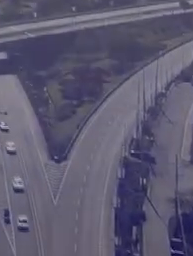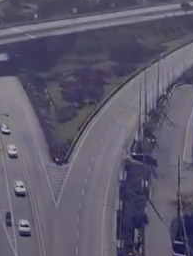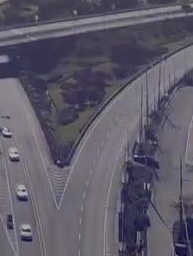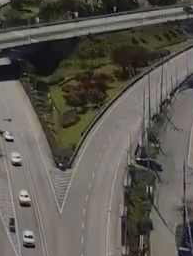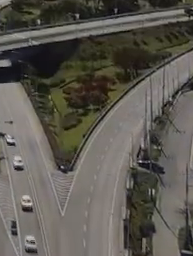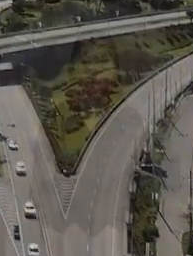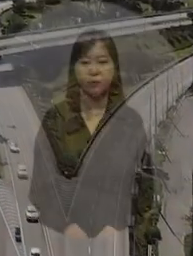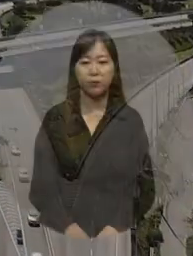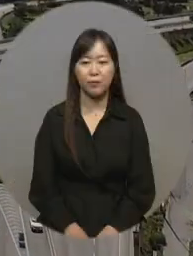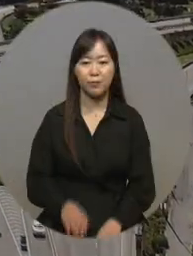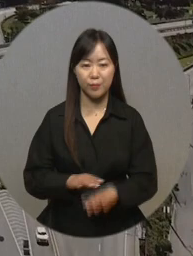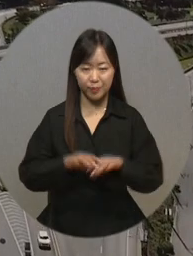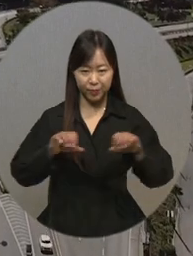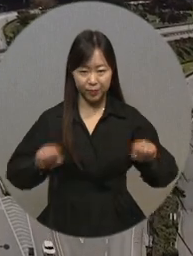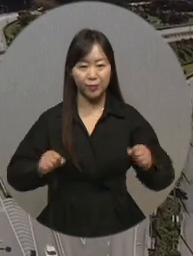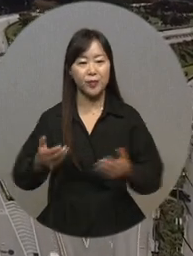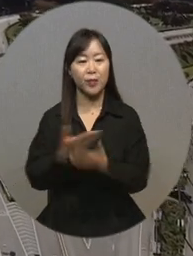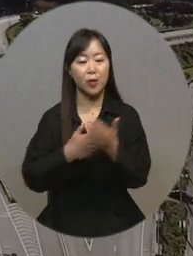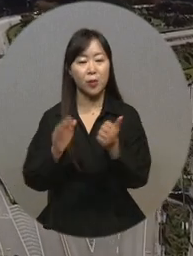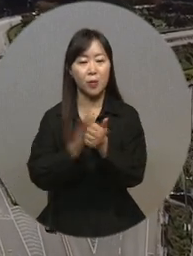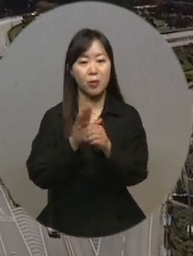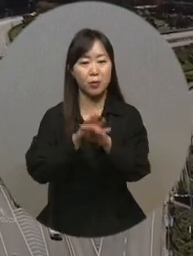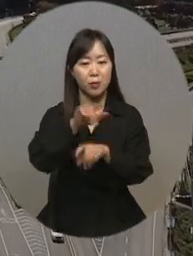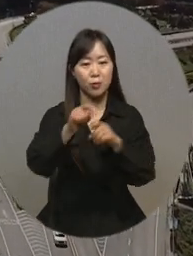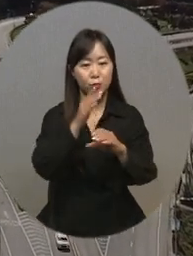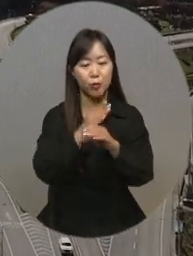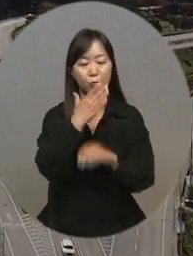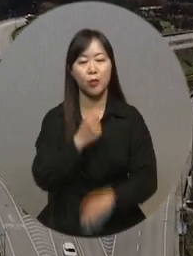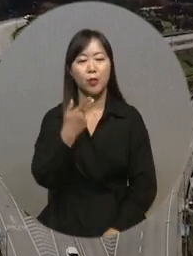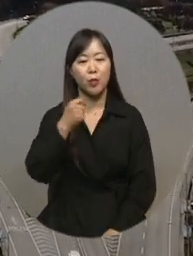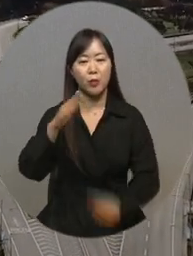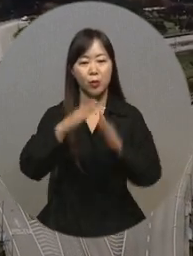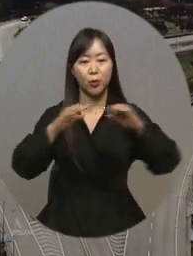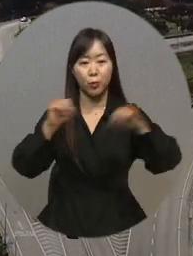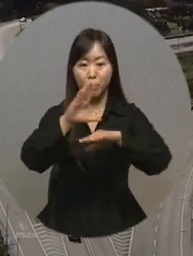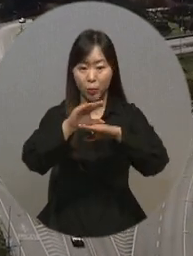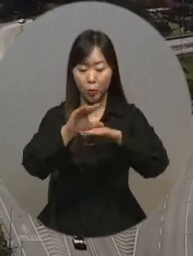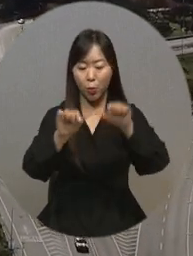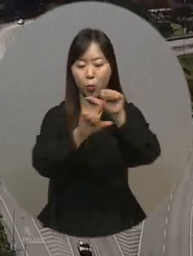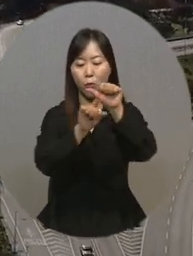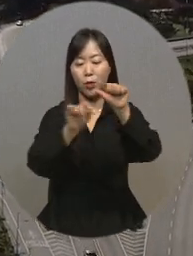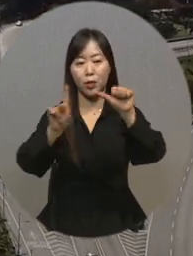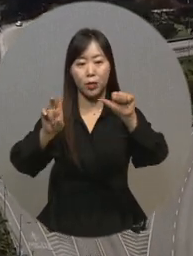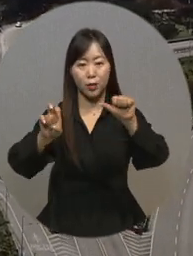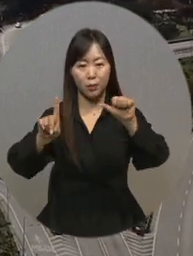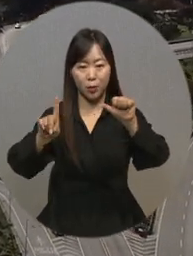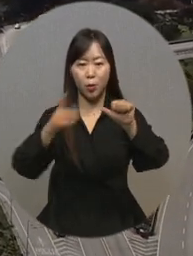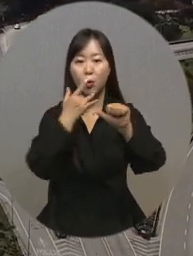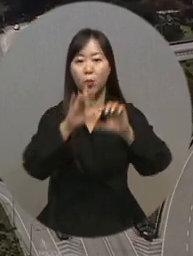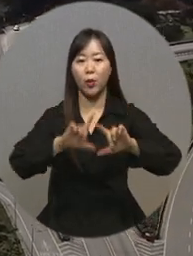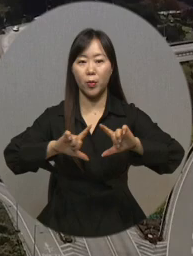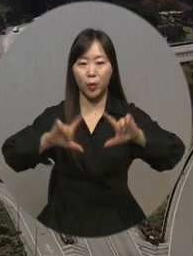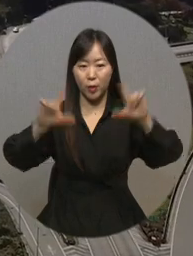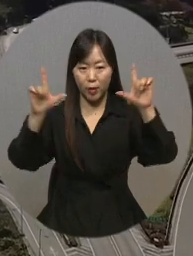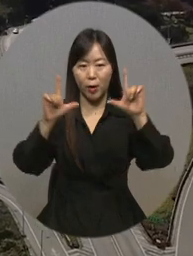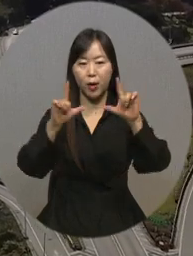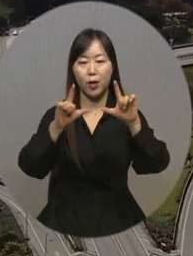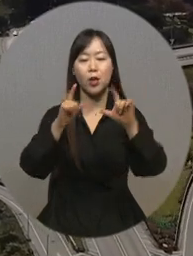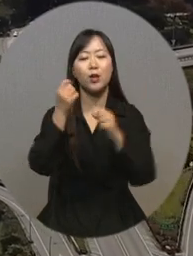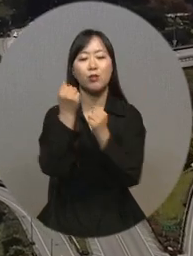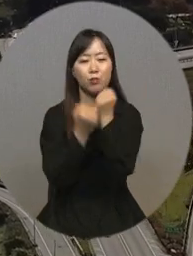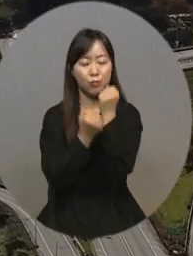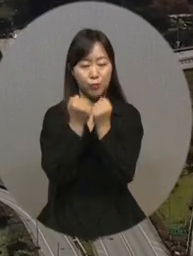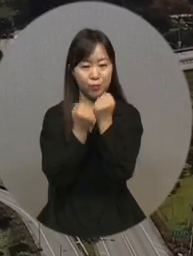여러분 안녕하십니까 나눔과 대례를 실천하는 복지 t 전북 방송이 5월 21일 화요일에 보내드리는 뉴스